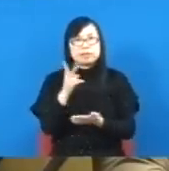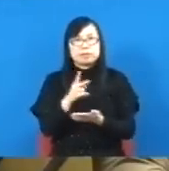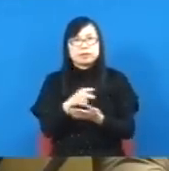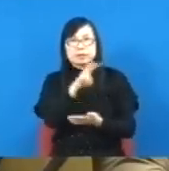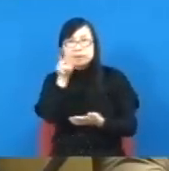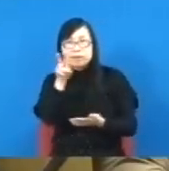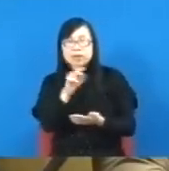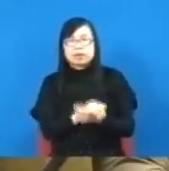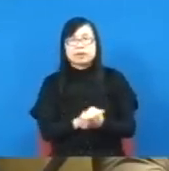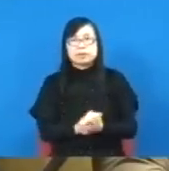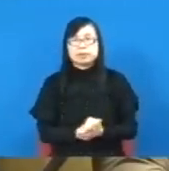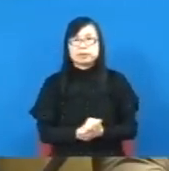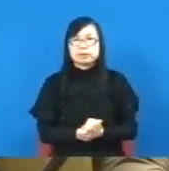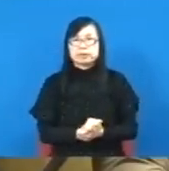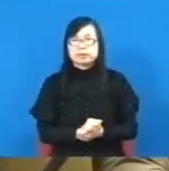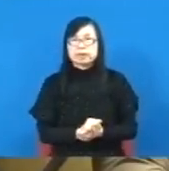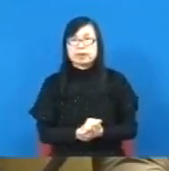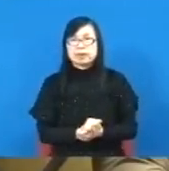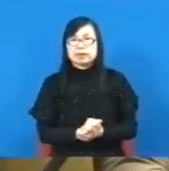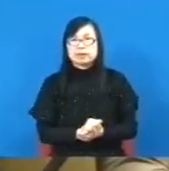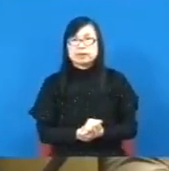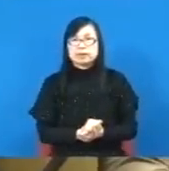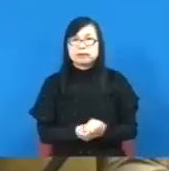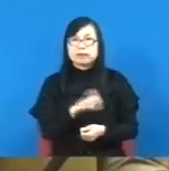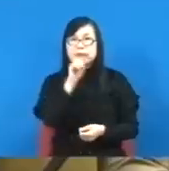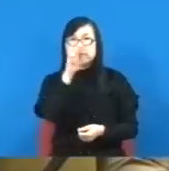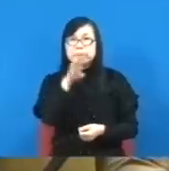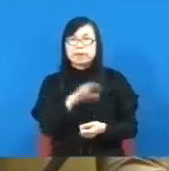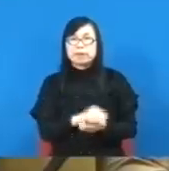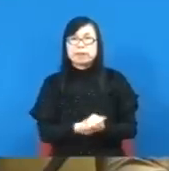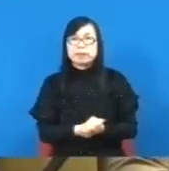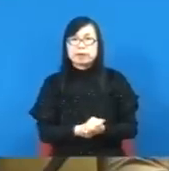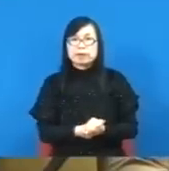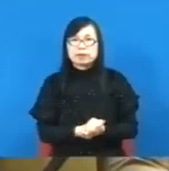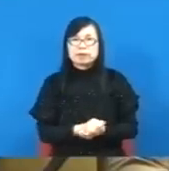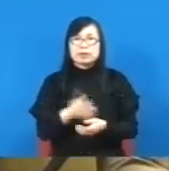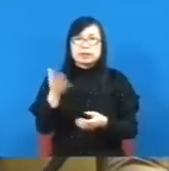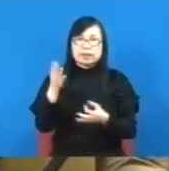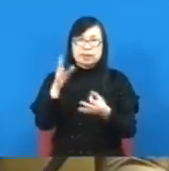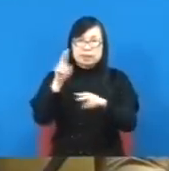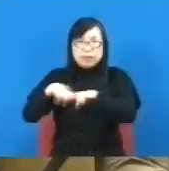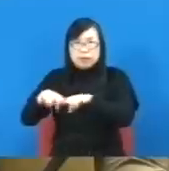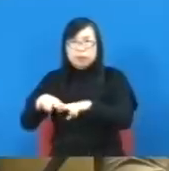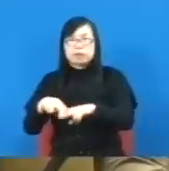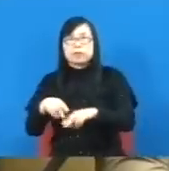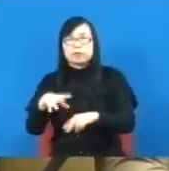其實佢真係有都好串。 但係 你問佢，佢有心串你阿温家寶啊？睇下佢話